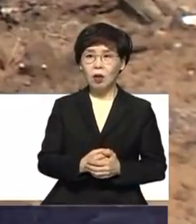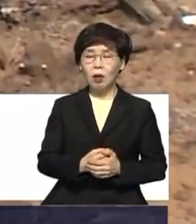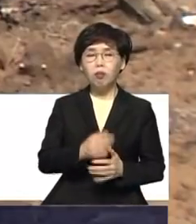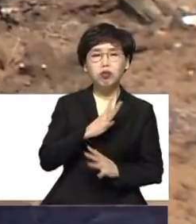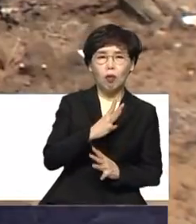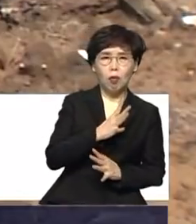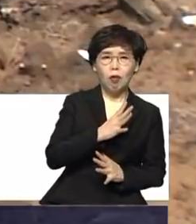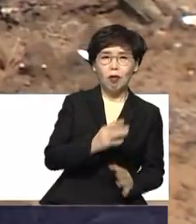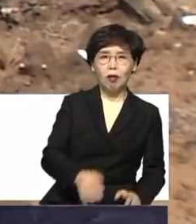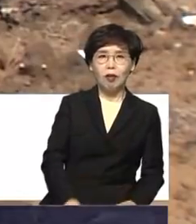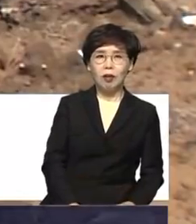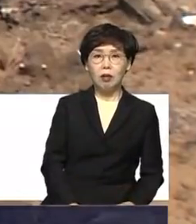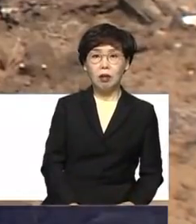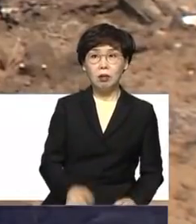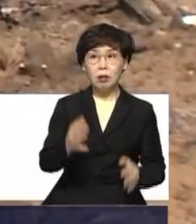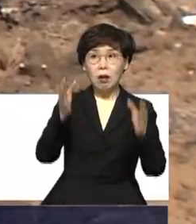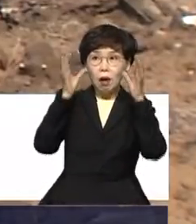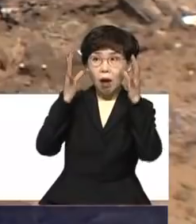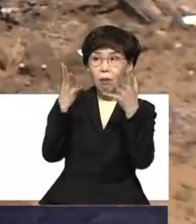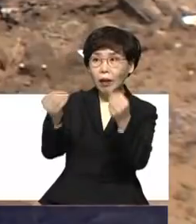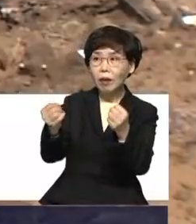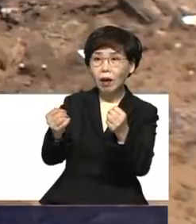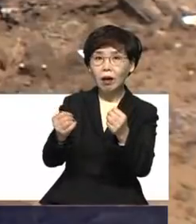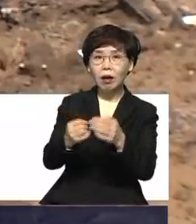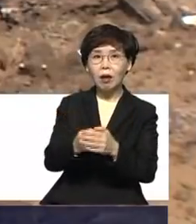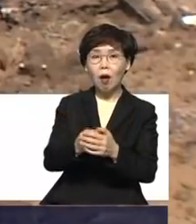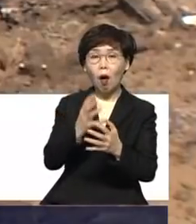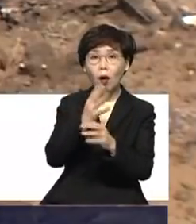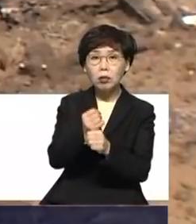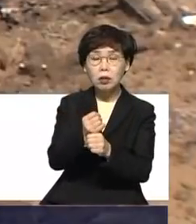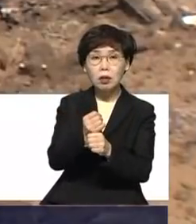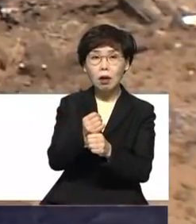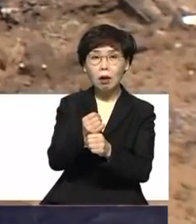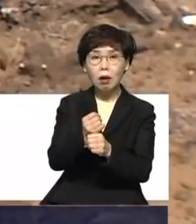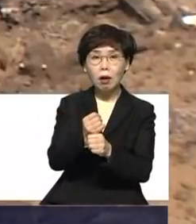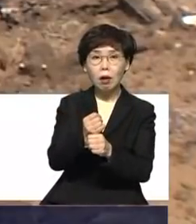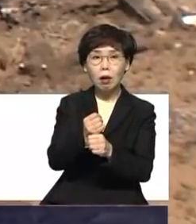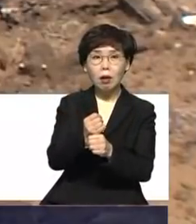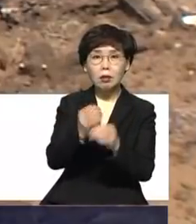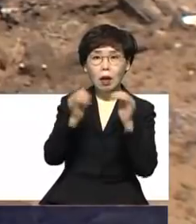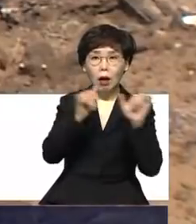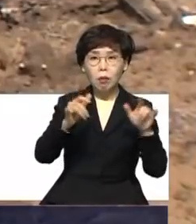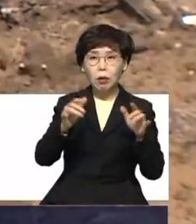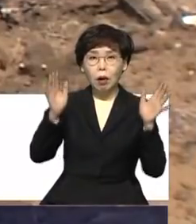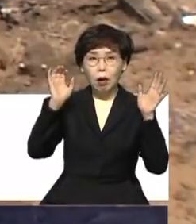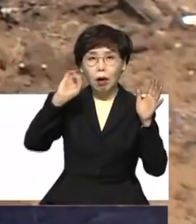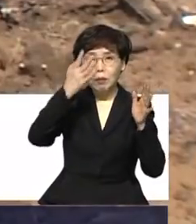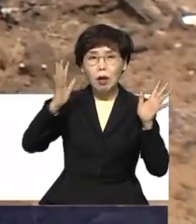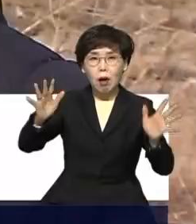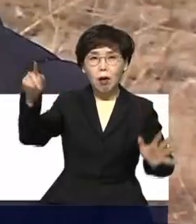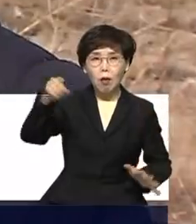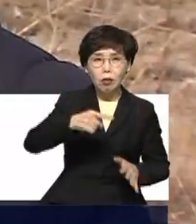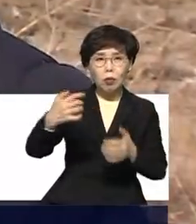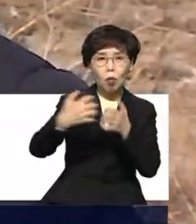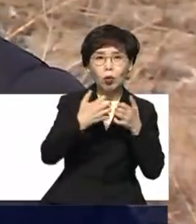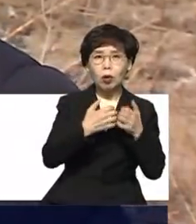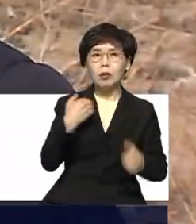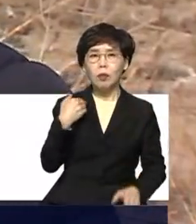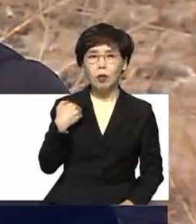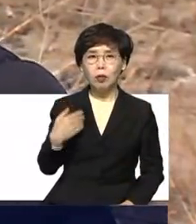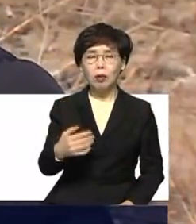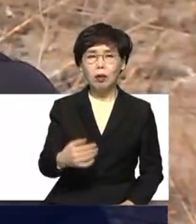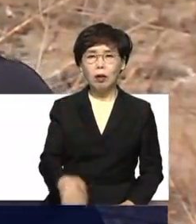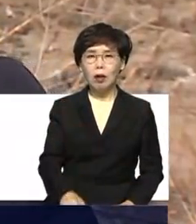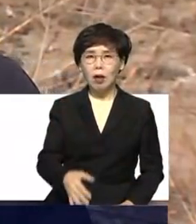겁이 나는 게 그 많은 개들이 언제 풀어져서 사람한테 공격할지도 모르는 거고. 그 개